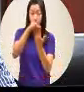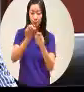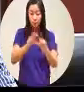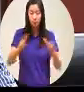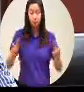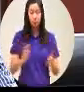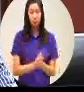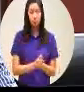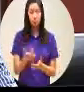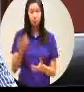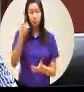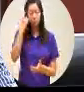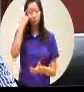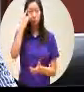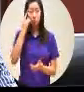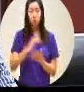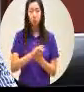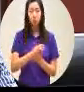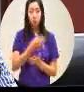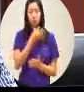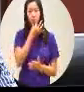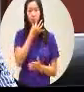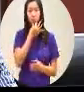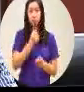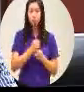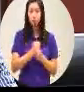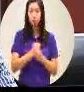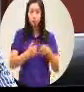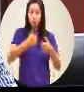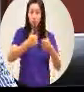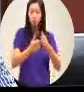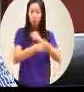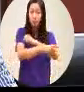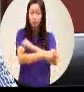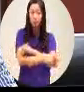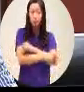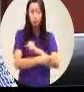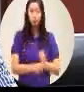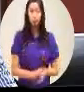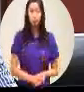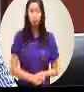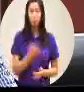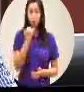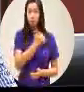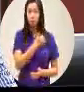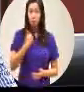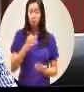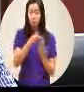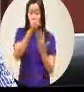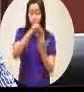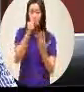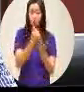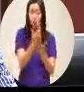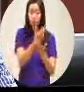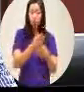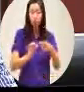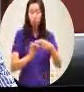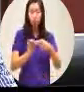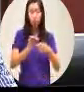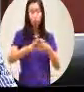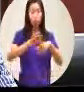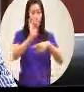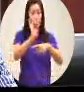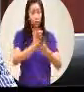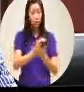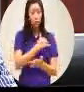我想他的疑虑应该是比到最后，有可能你确实你选的四项拿满分。那